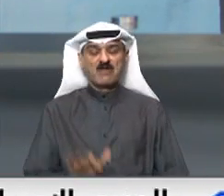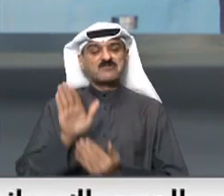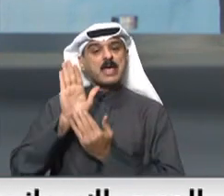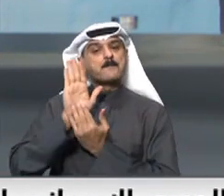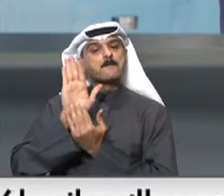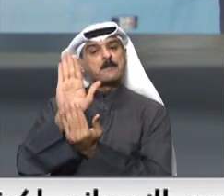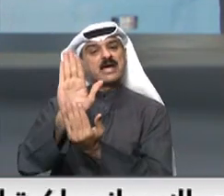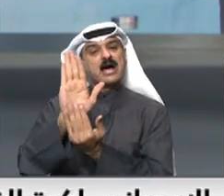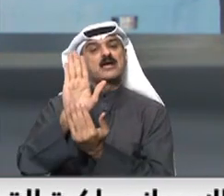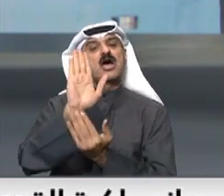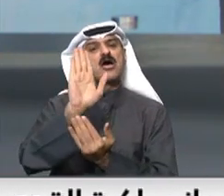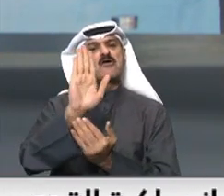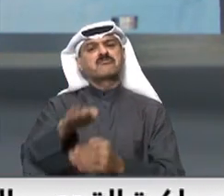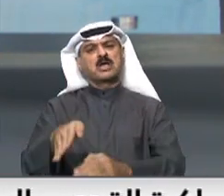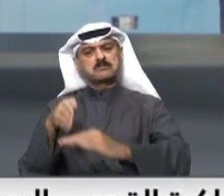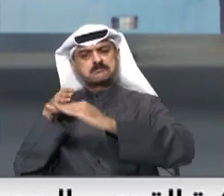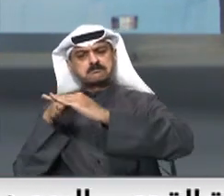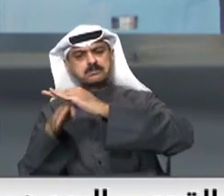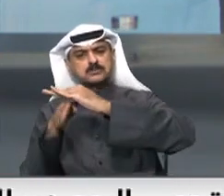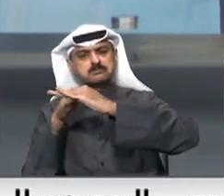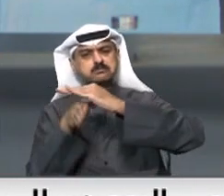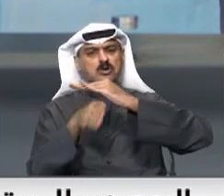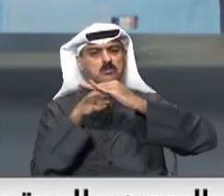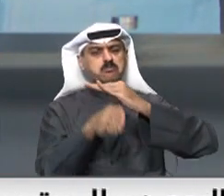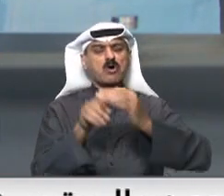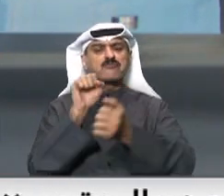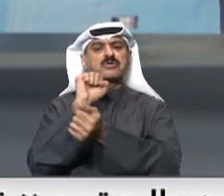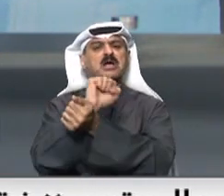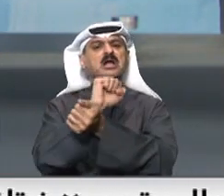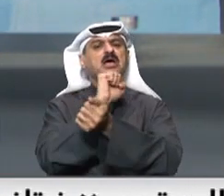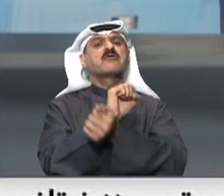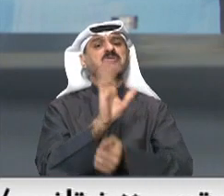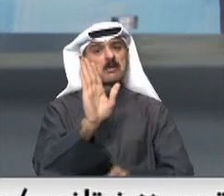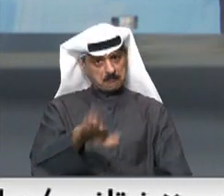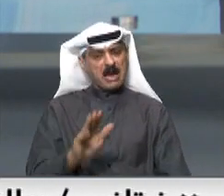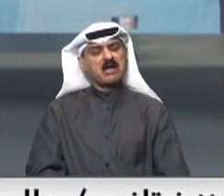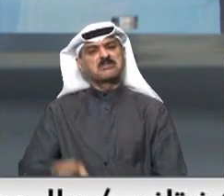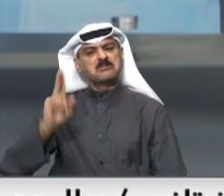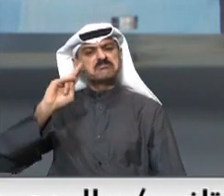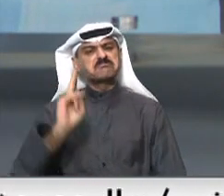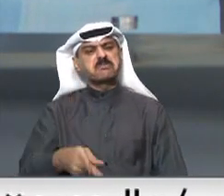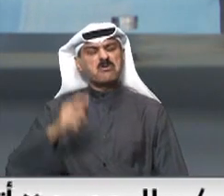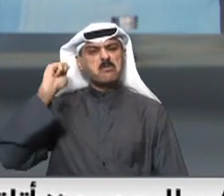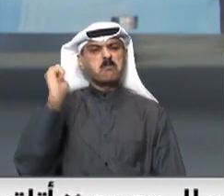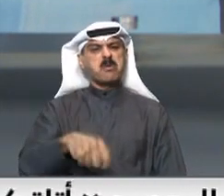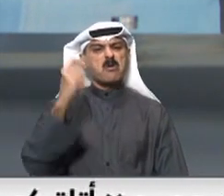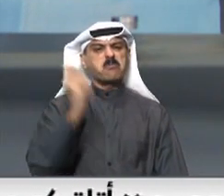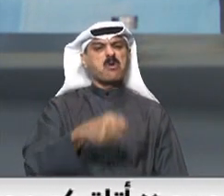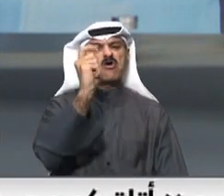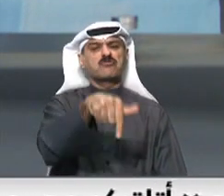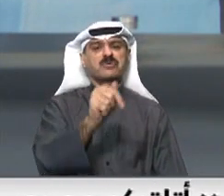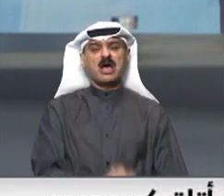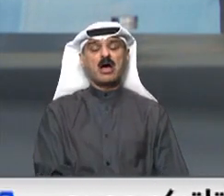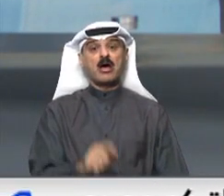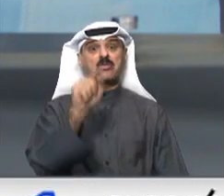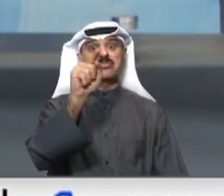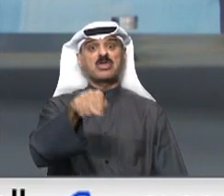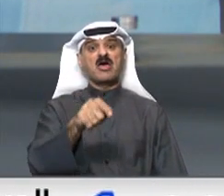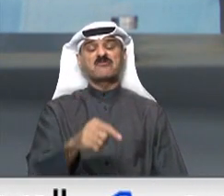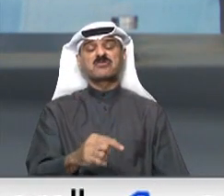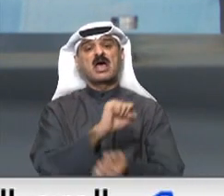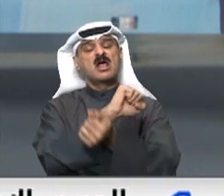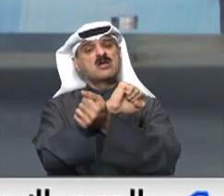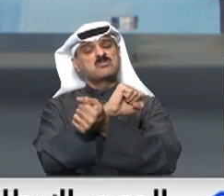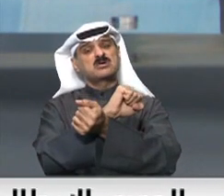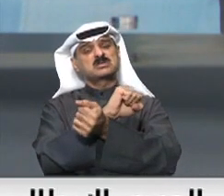أن حملات الاعتقال يرافقها عمليات تنكيل واسعة واعتداءات بالضرب المبرح وتهديدات بحق